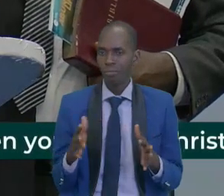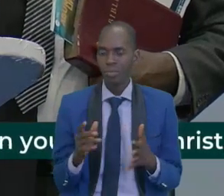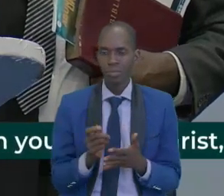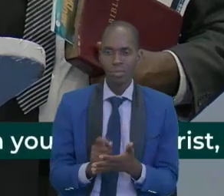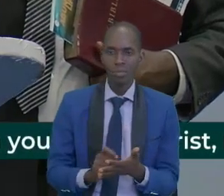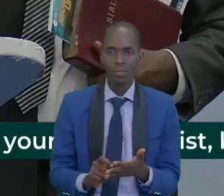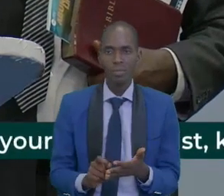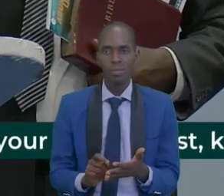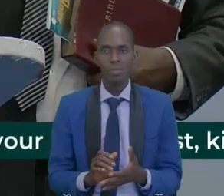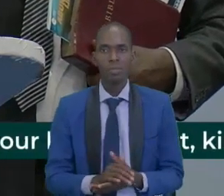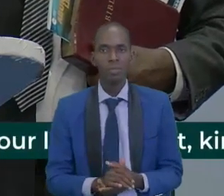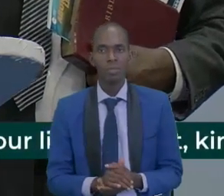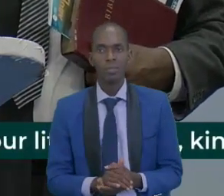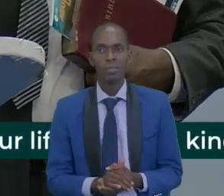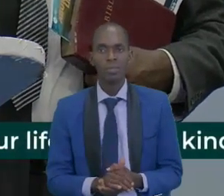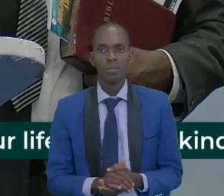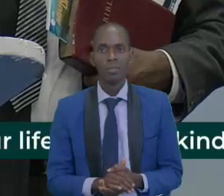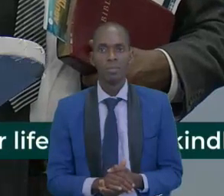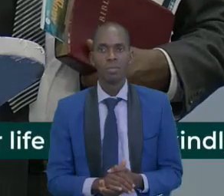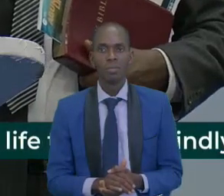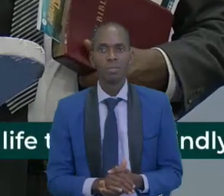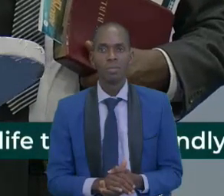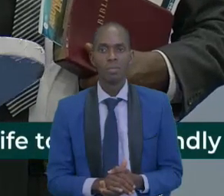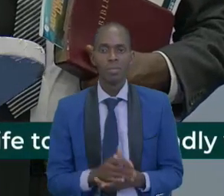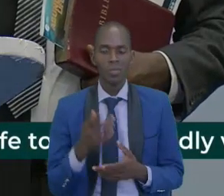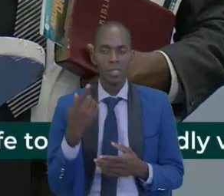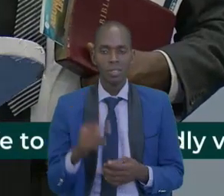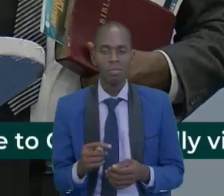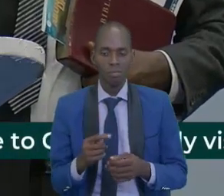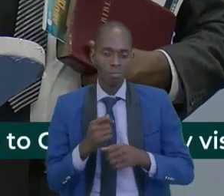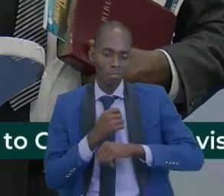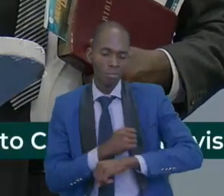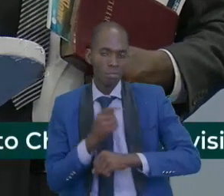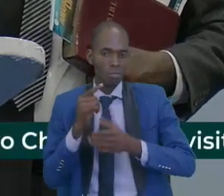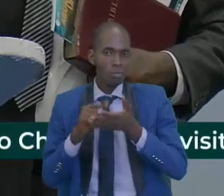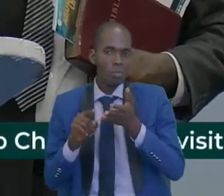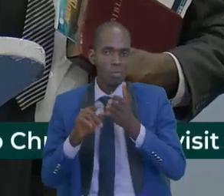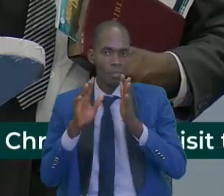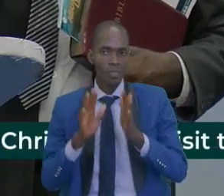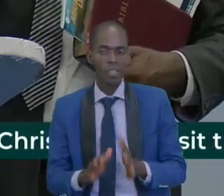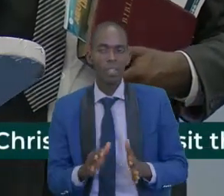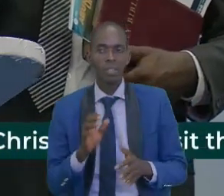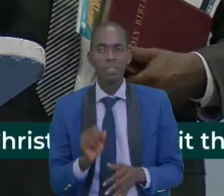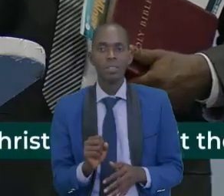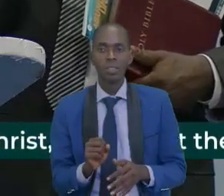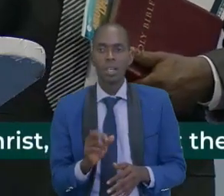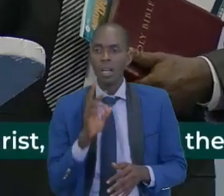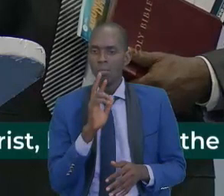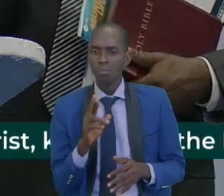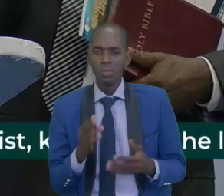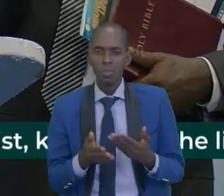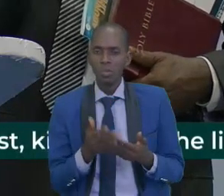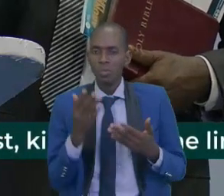Les superviseurs. The supervisors. Est-ce que c'est fini là-bas à ma droite? Have you rounded up at my right